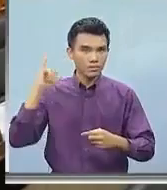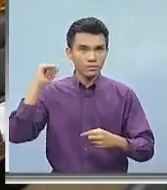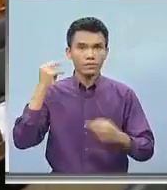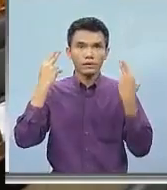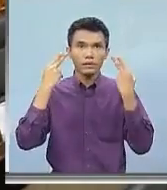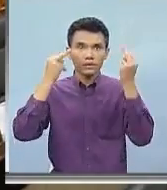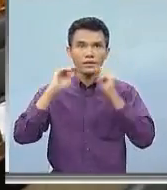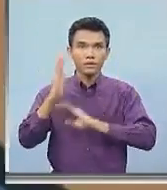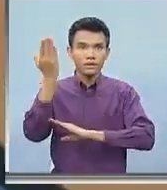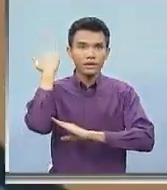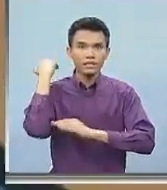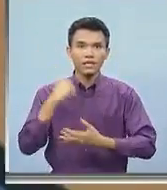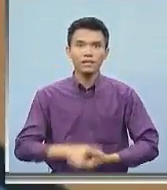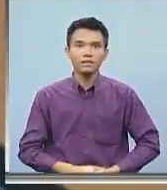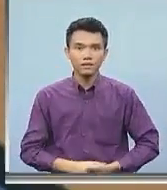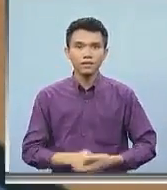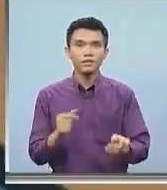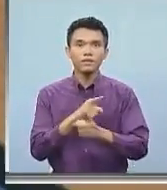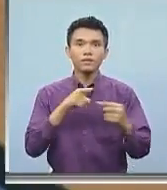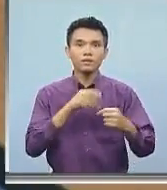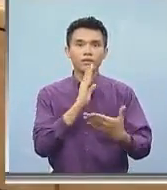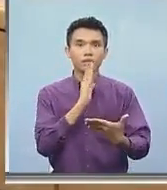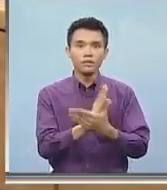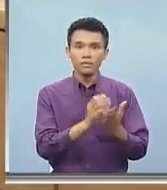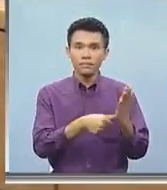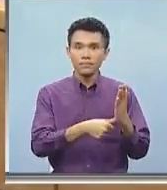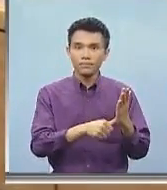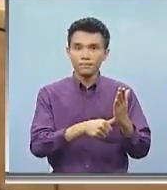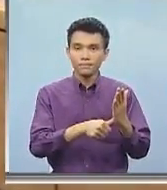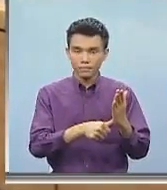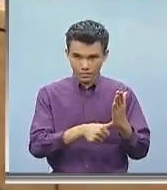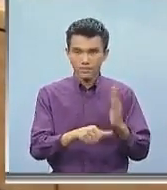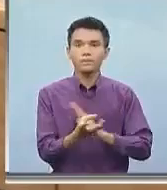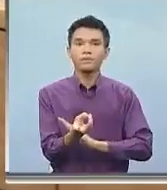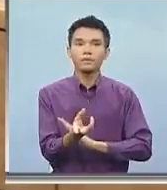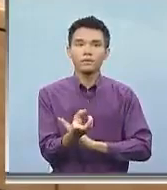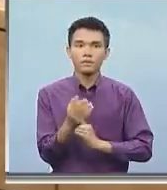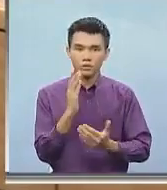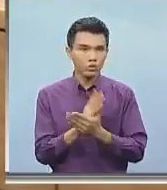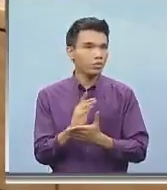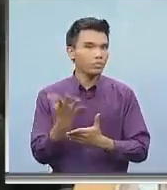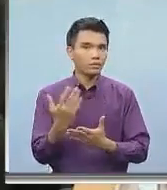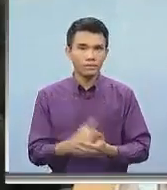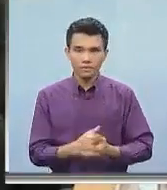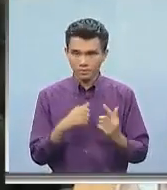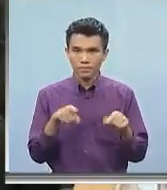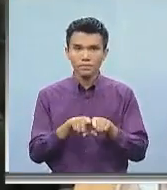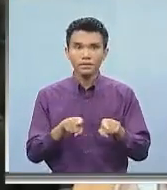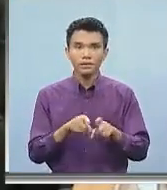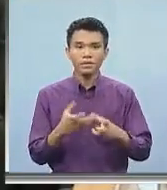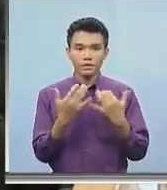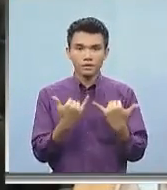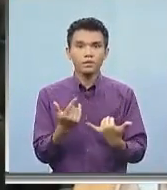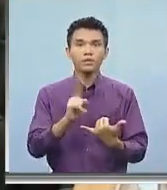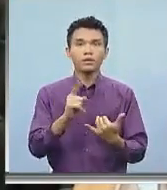รัฐมนตรีในข้อหาไม่ระงับยับยั้งจนทำให้เกิดความเสียหายจากโครงการรับจำนำข้าวซึ่งในคดีเดียวกันนี้อัยการสูงสุดก็จะ